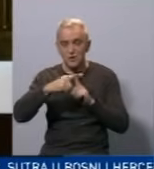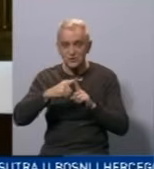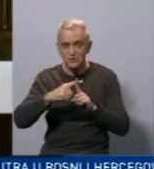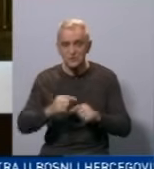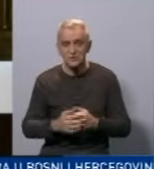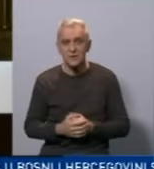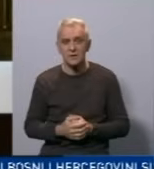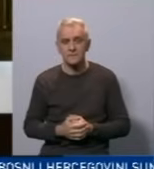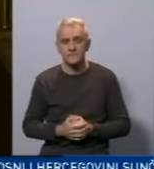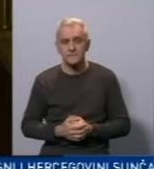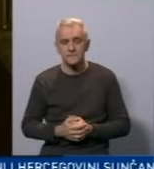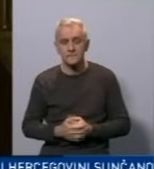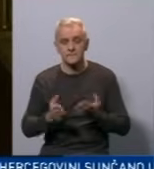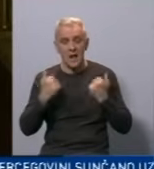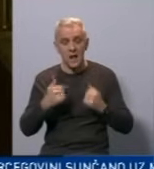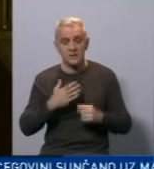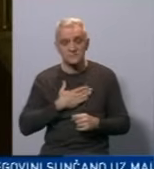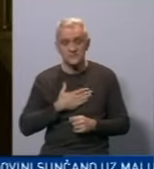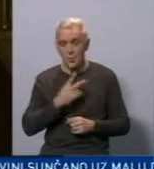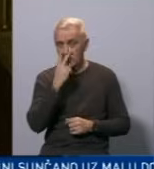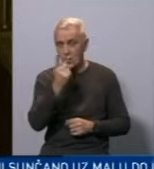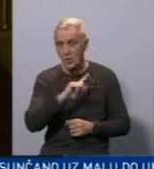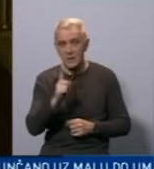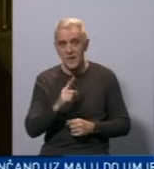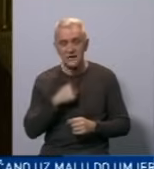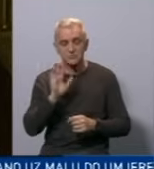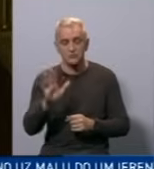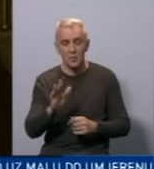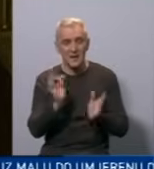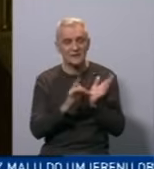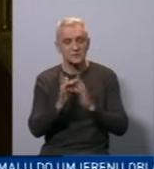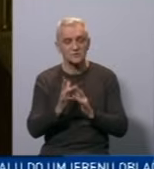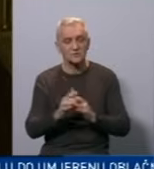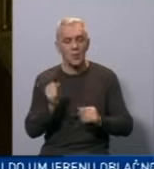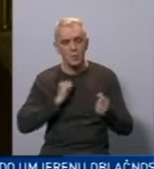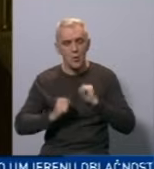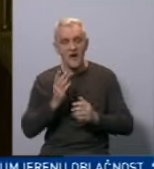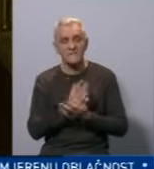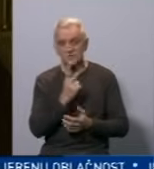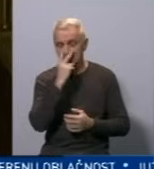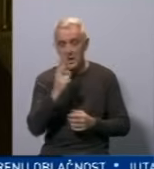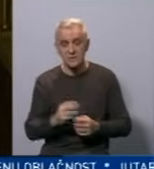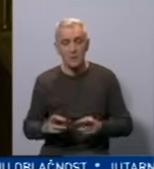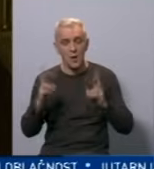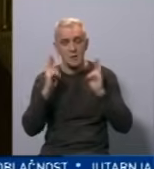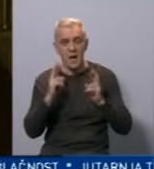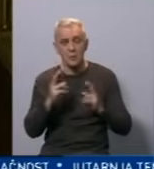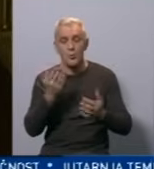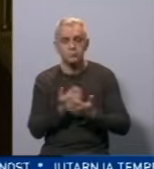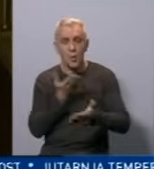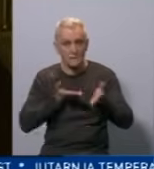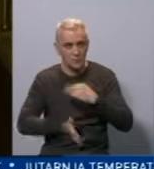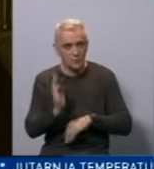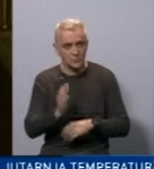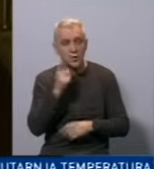svoj pogled ne zaustavljamo na Isusovoj muci, nego gledamo s nadom u uskrsnuće njegovo. I to je